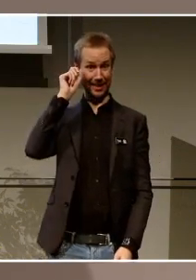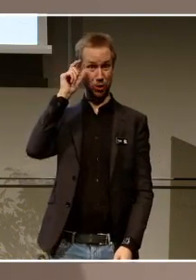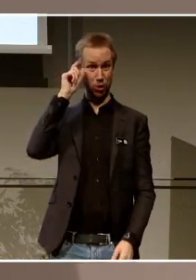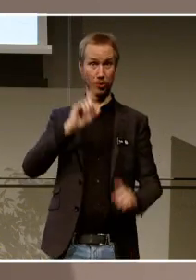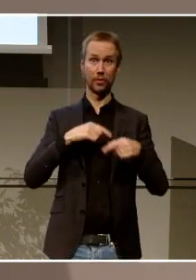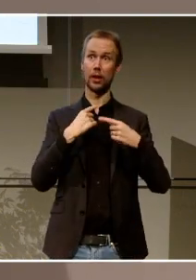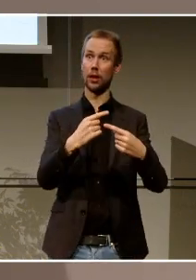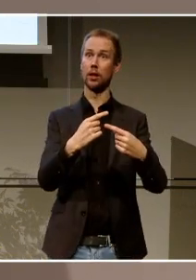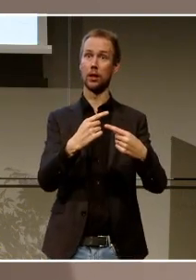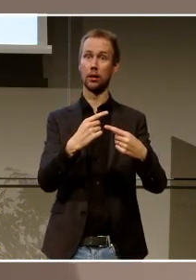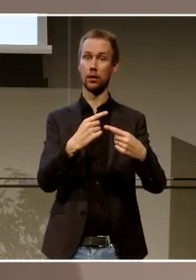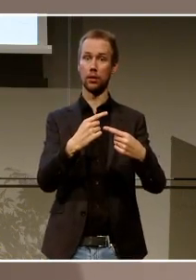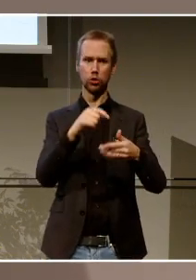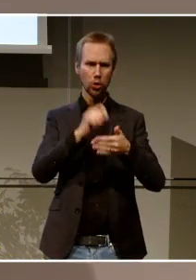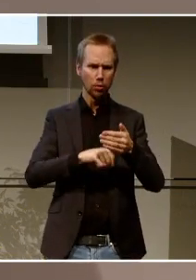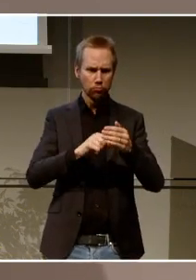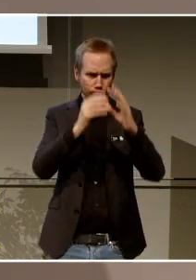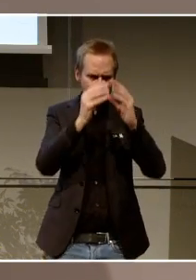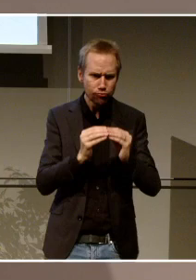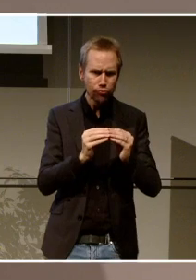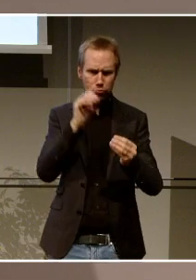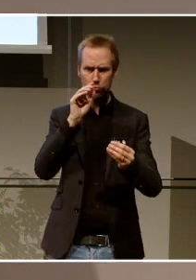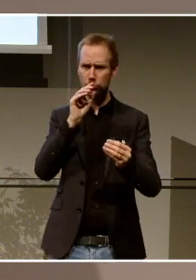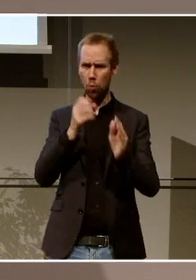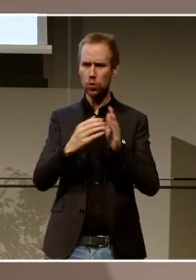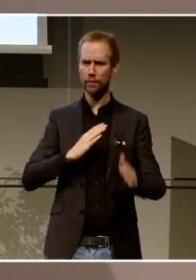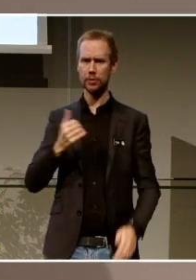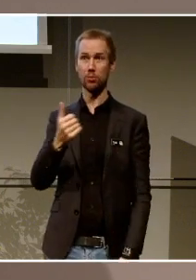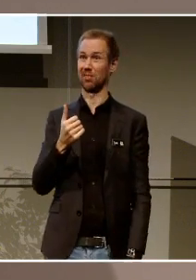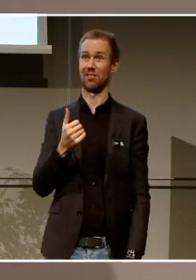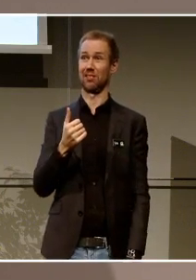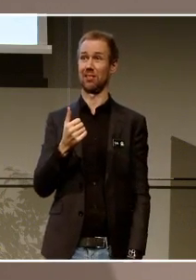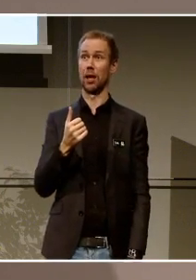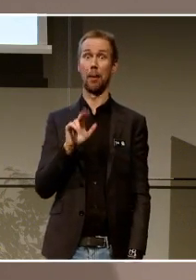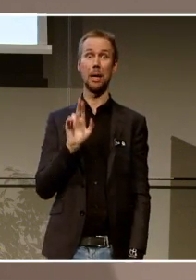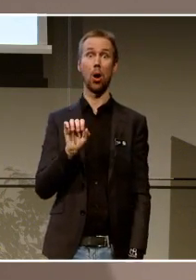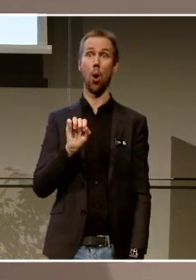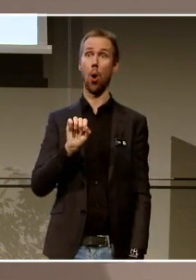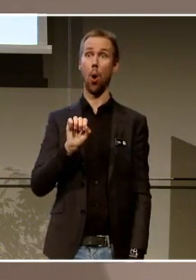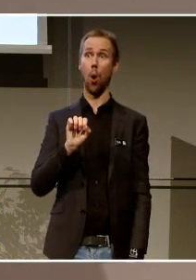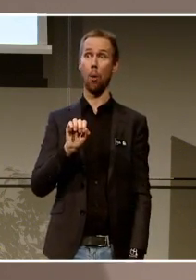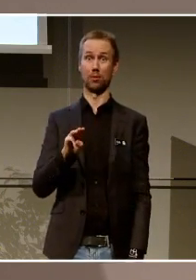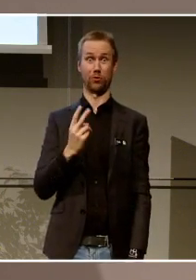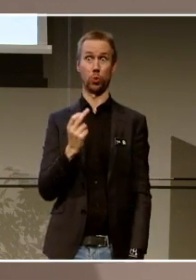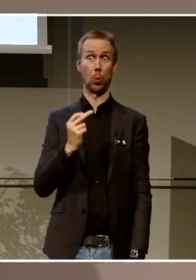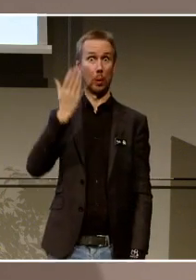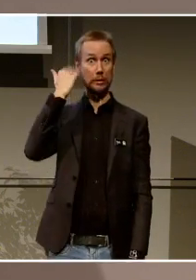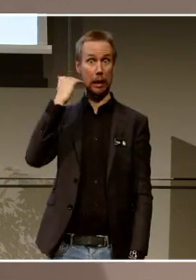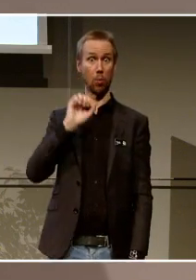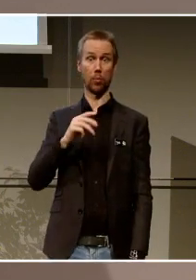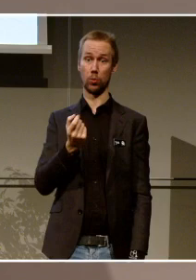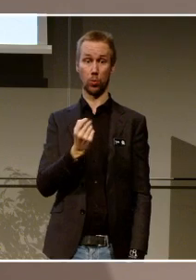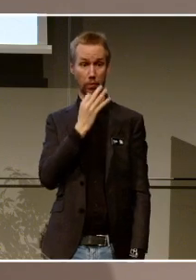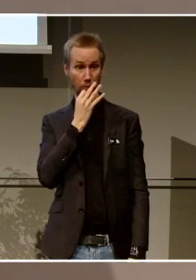i samhället. Det var ingen som hade sagt att vi behövde Facebook om någon hade frågat då när jag skrev min avhandling för 20 år